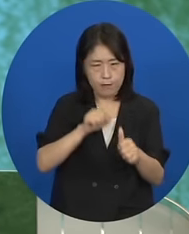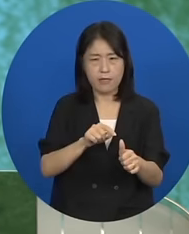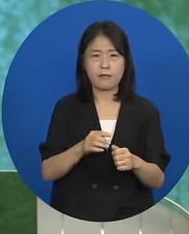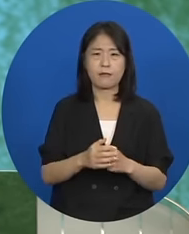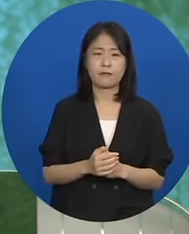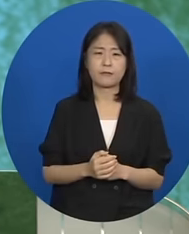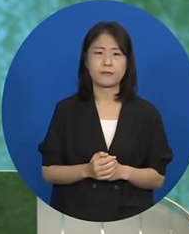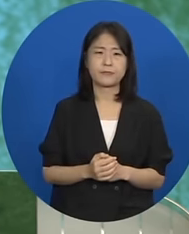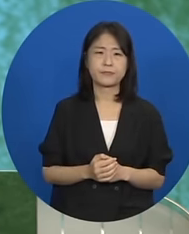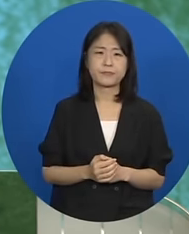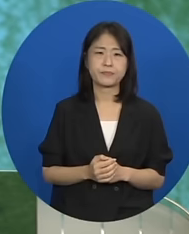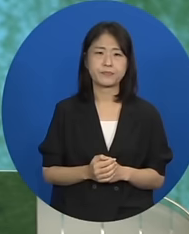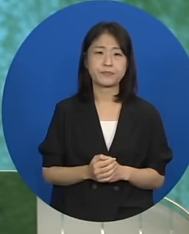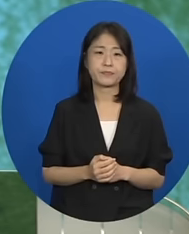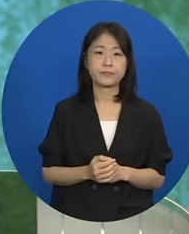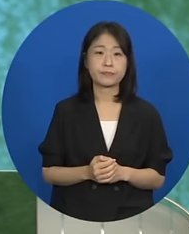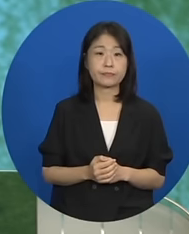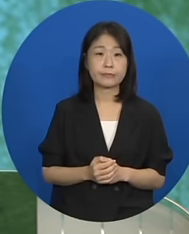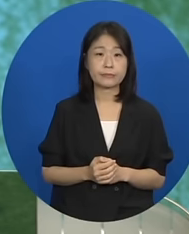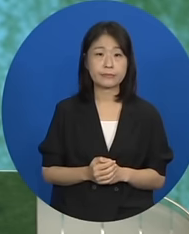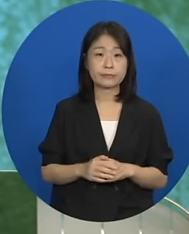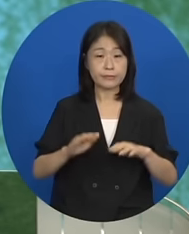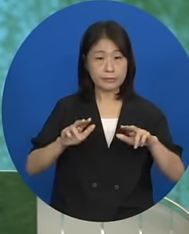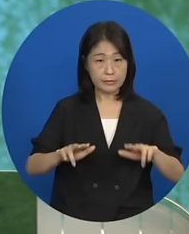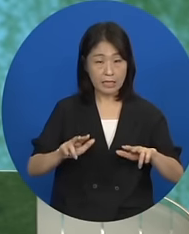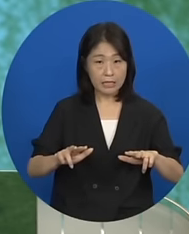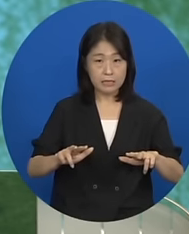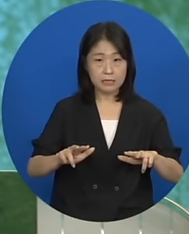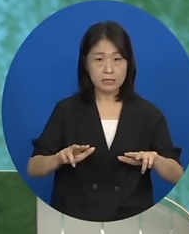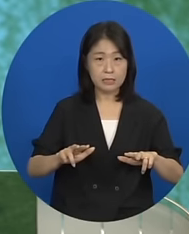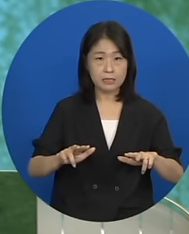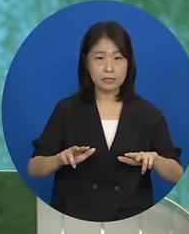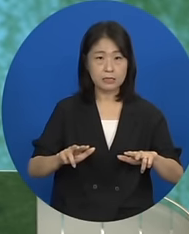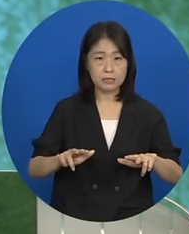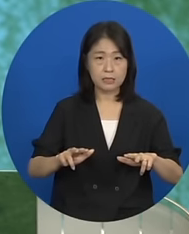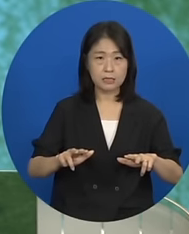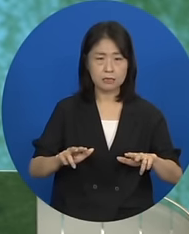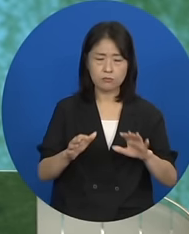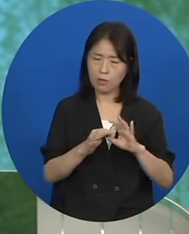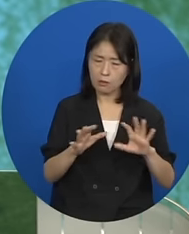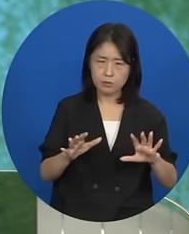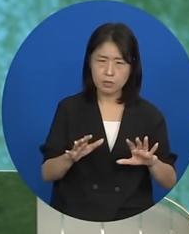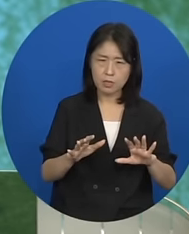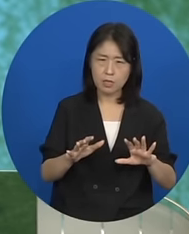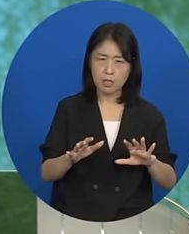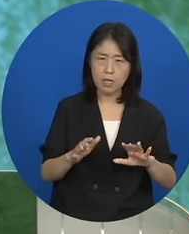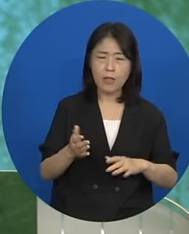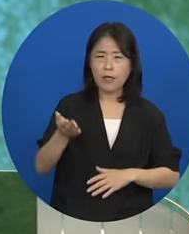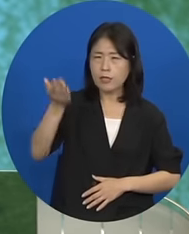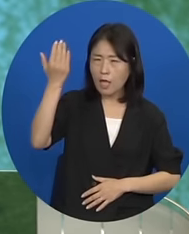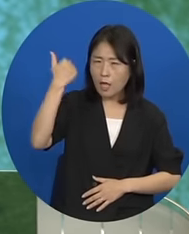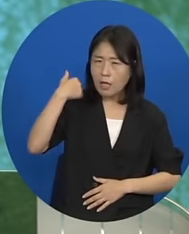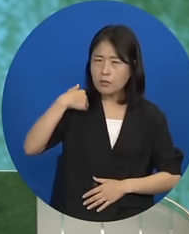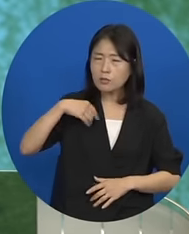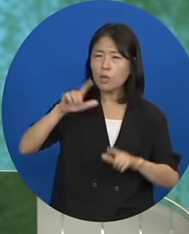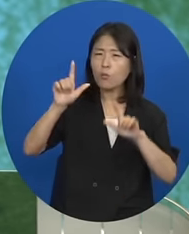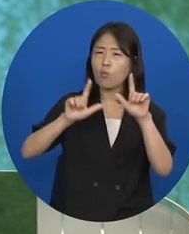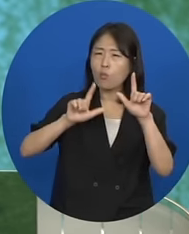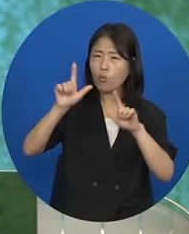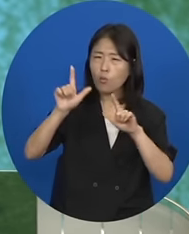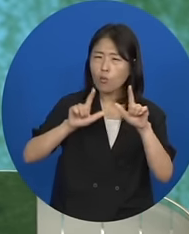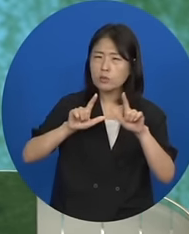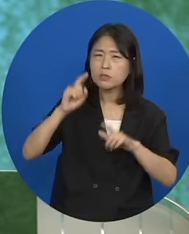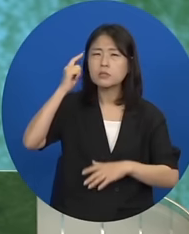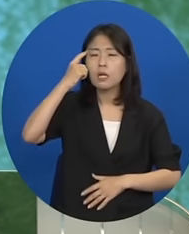된다 여러분 지금이 어떠 하시든지 과거에 돌아보십시오 주님께서는 과거에 너희가 죄